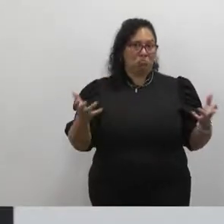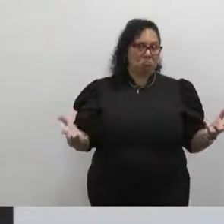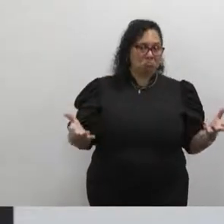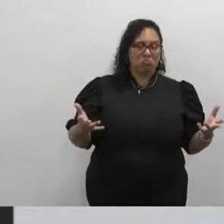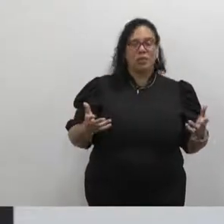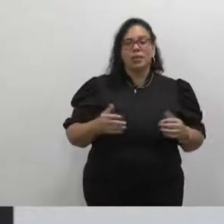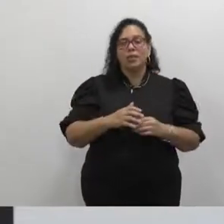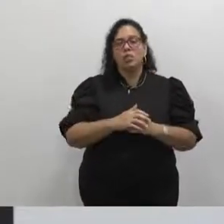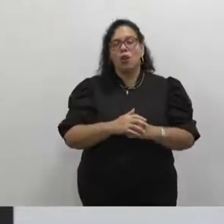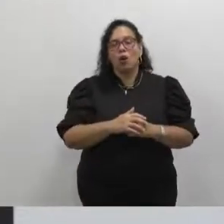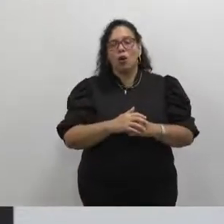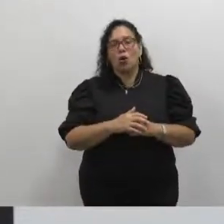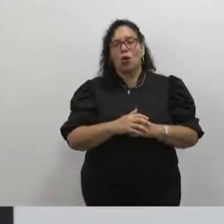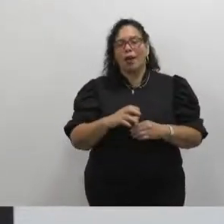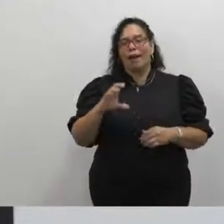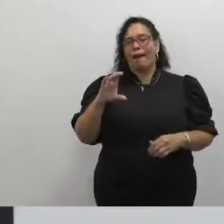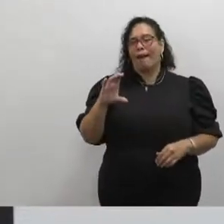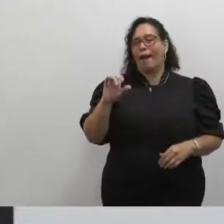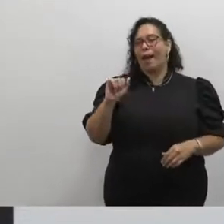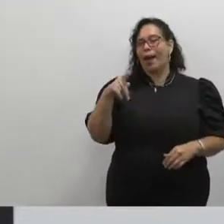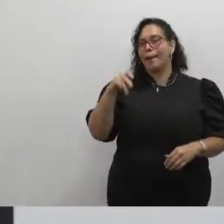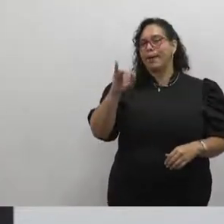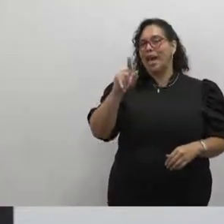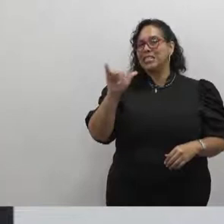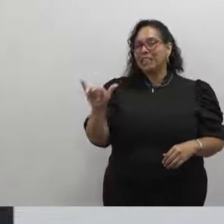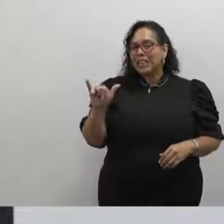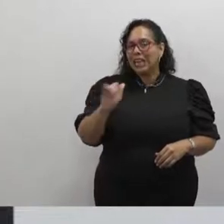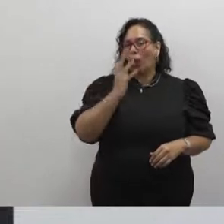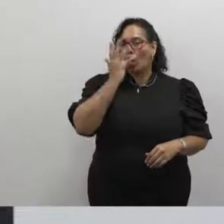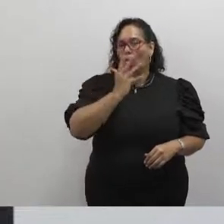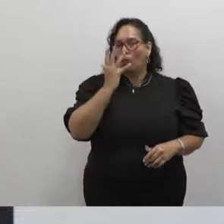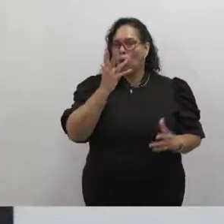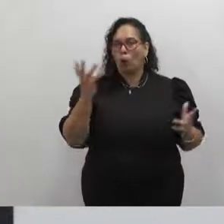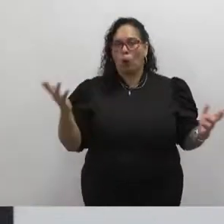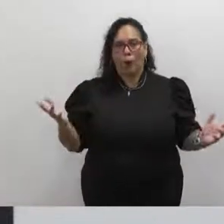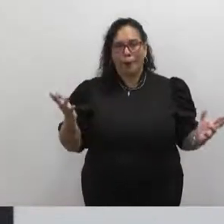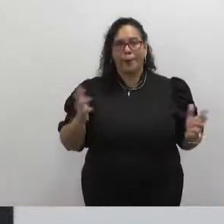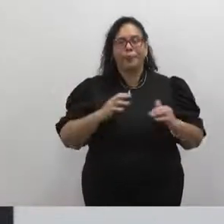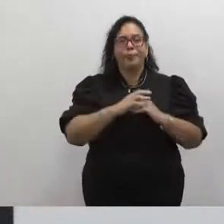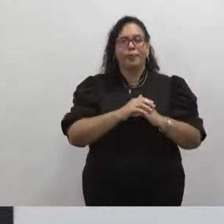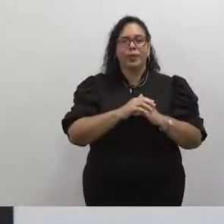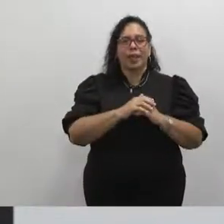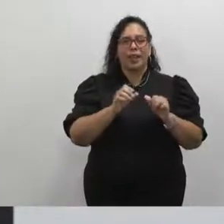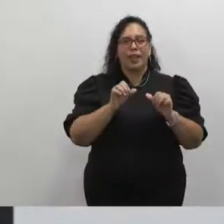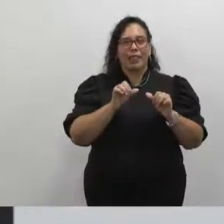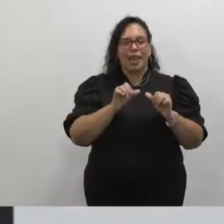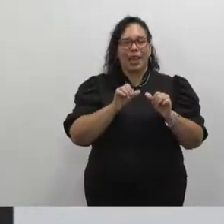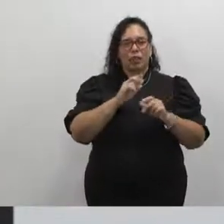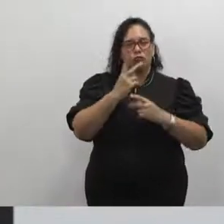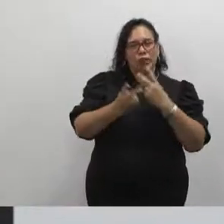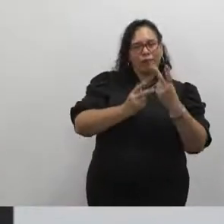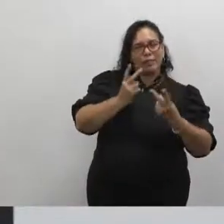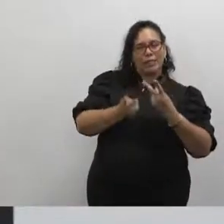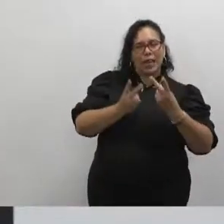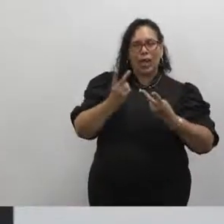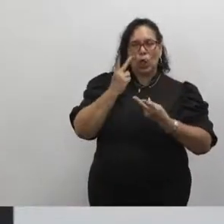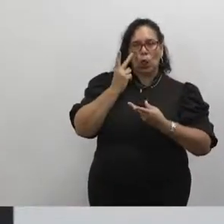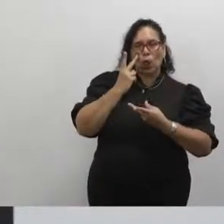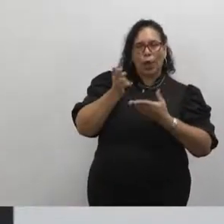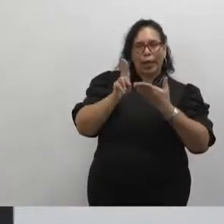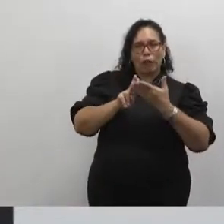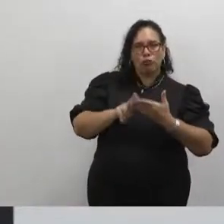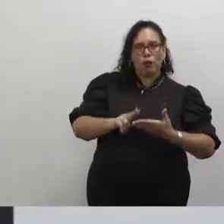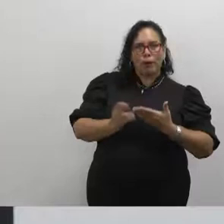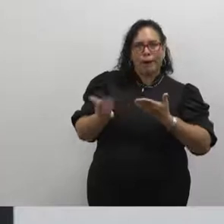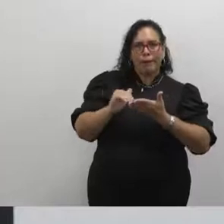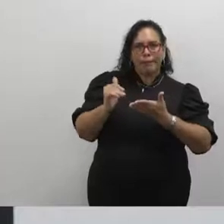ra đây cho đây thả bị ai không mà thân nặng thân nặng mình sẽ mặt tập hiệp đã còn sơ phẩm màn dương tới tầm mơ hai cất cứu